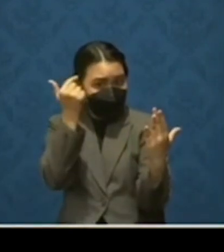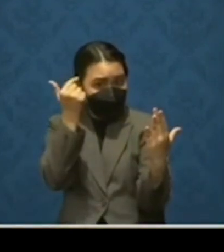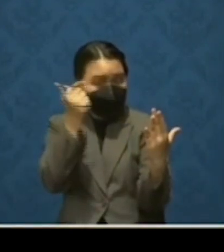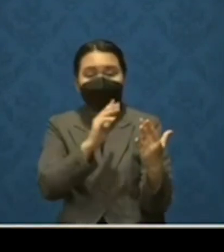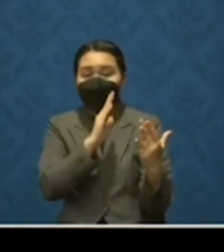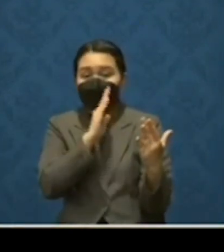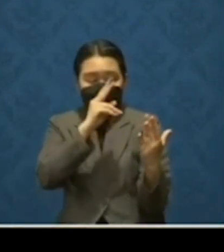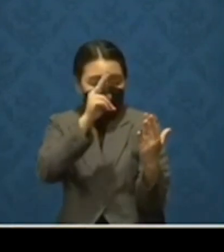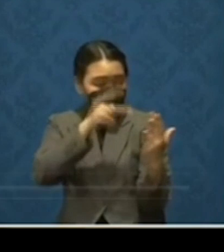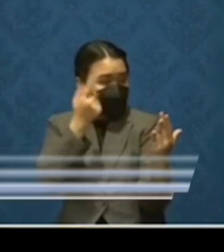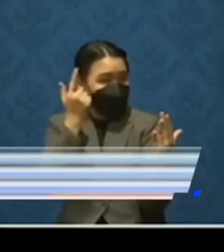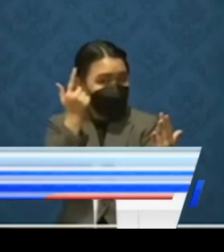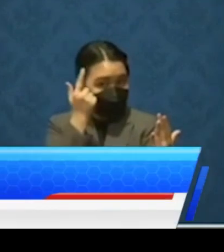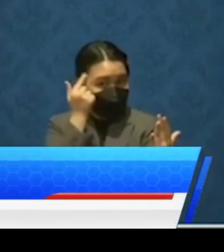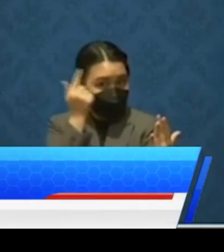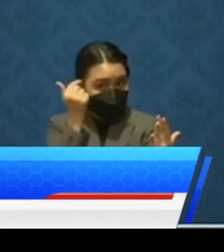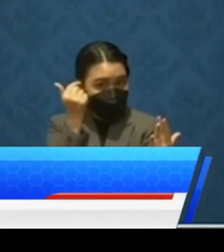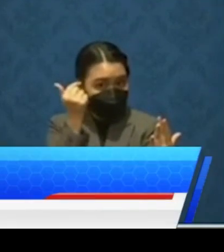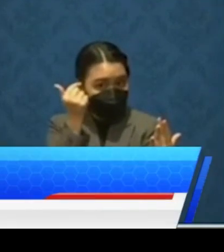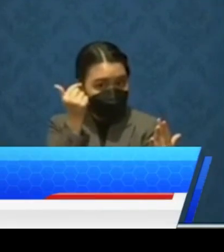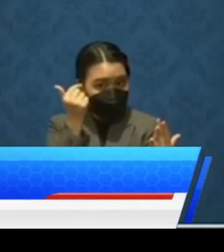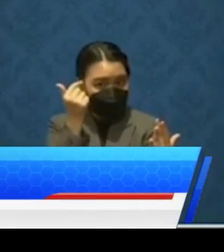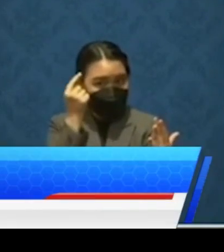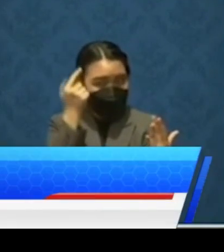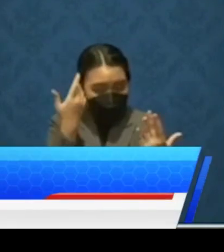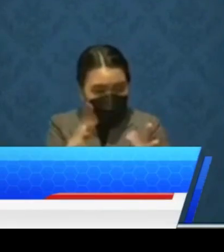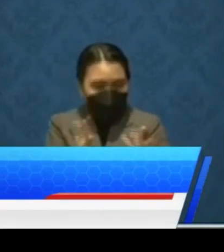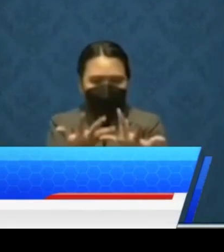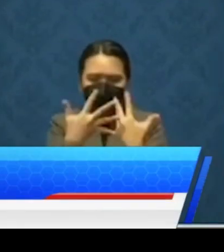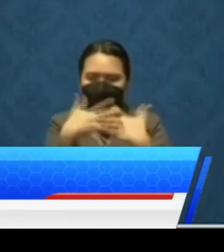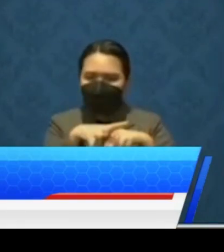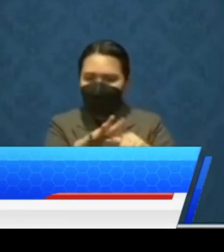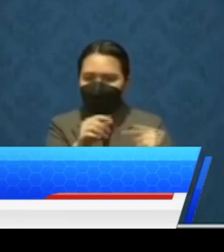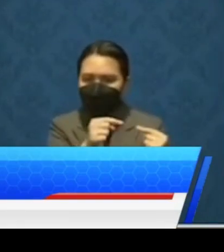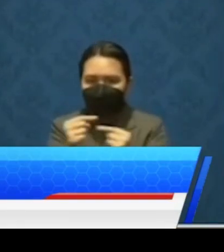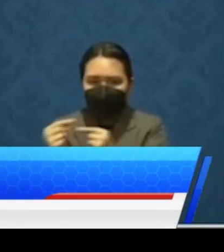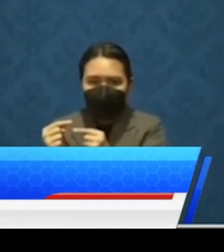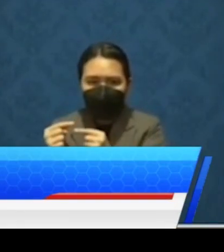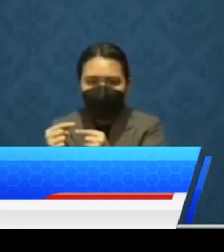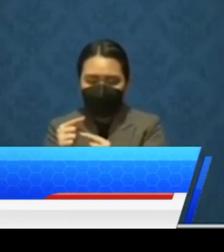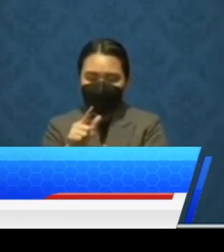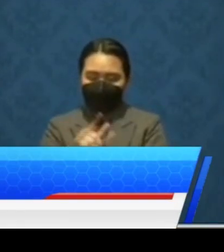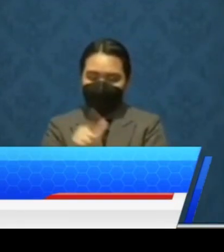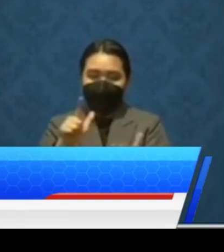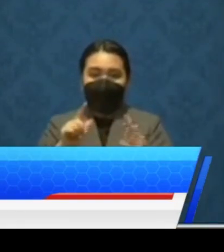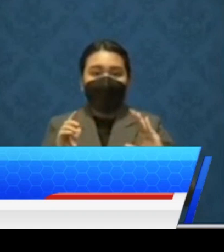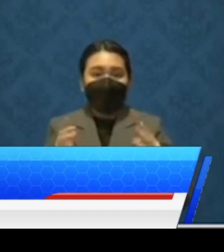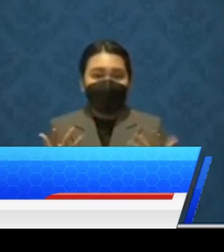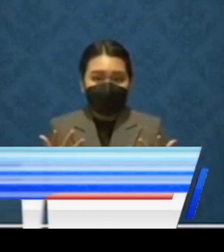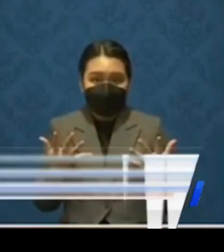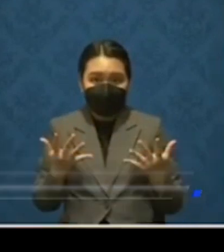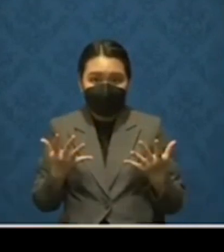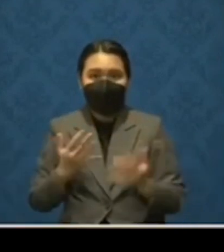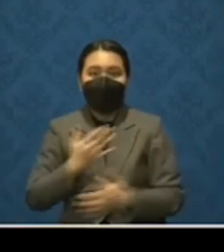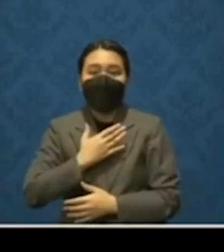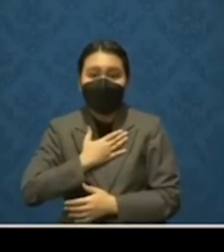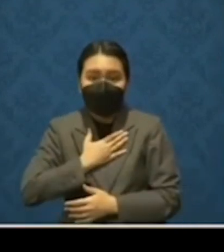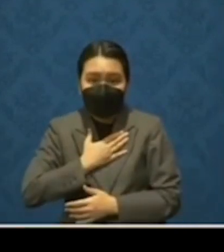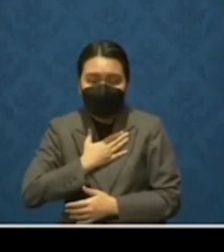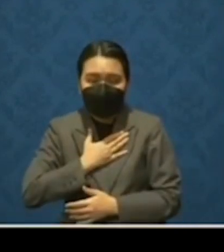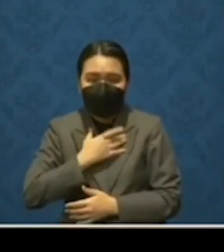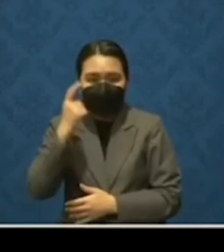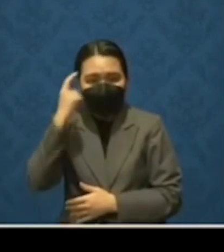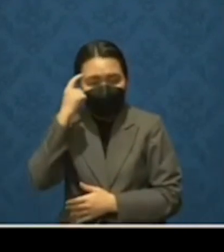านหนังสือเป็นคุณยังไปร่วมกับเขาต่ออีกนะไม่ลาออกเลยนะครับผมก็ถือว่าท่าน